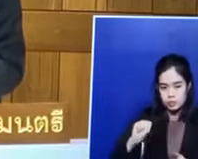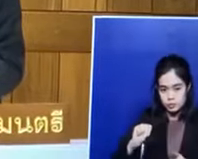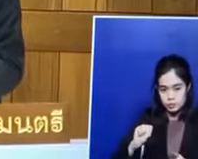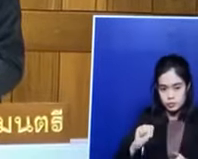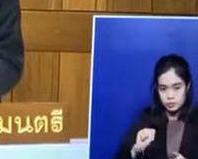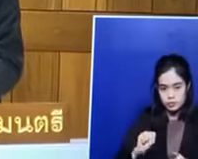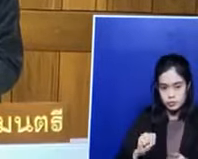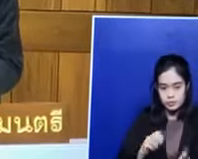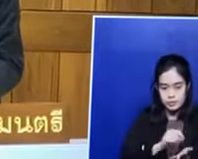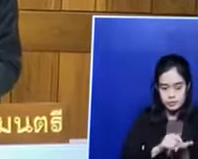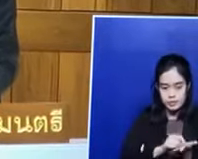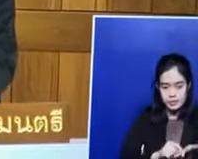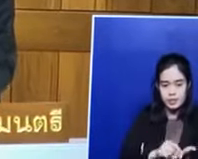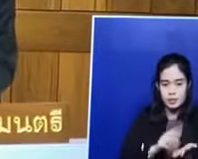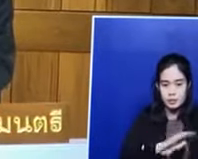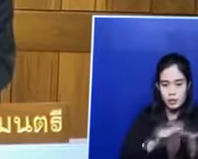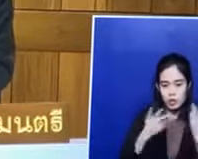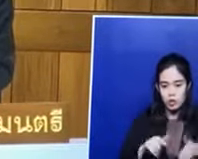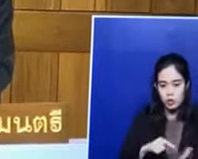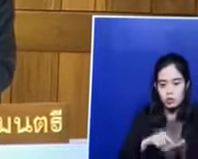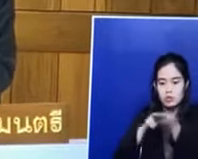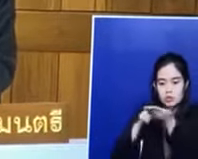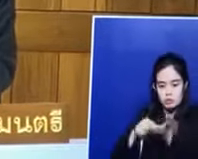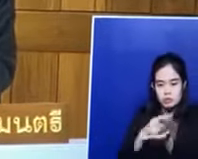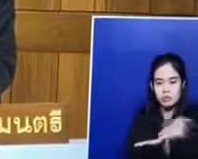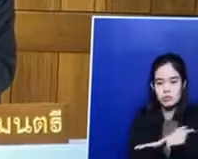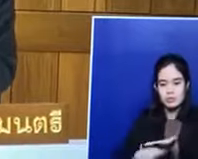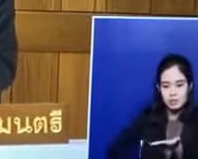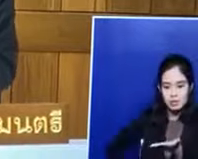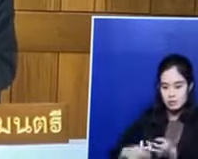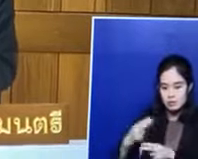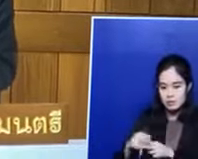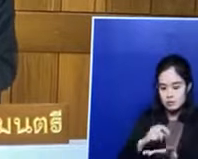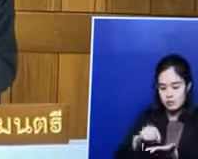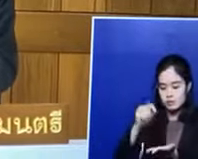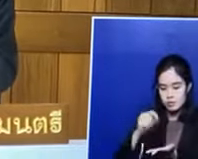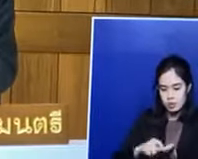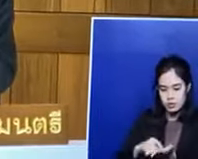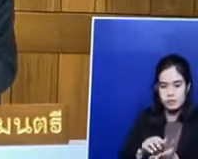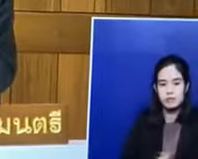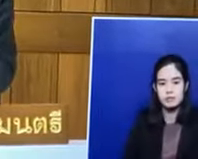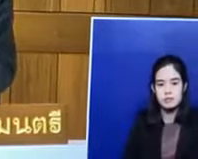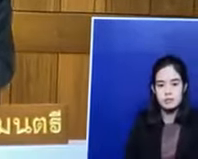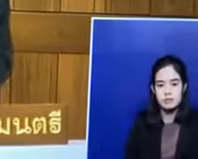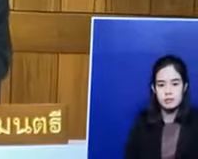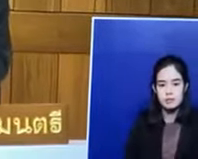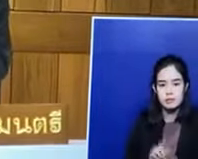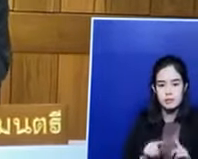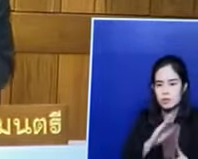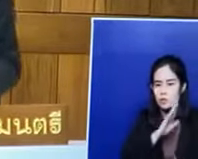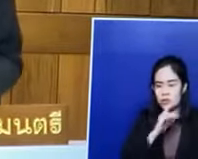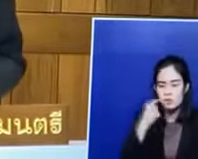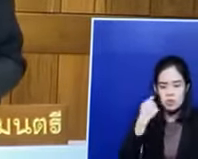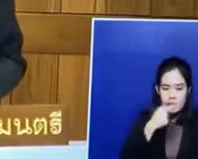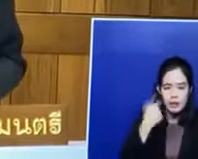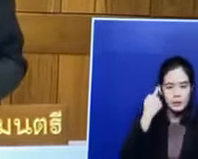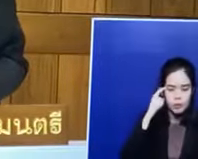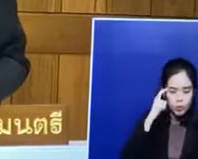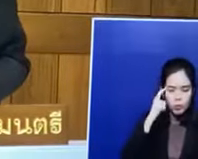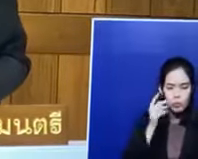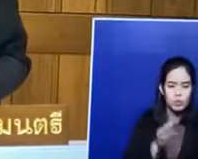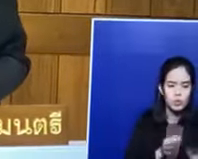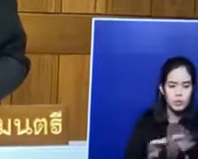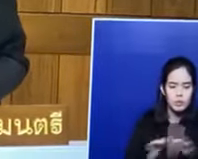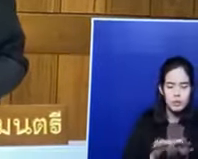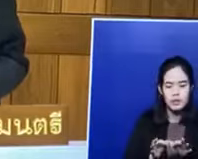ทูลหนวดถวายนะครับนี่คือการแต่งตั้งยศท่านนายพลนะถ้าท่านไม่รู้ท่านก็พูดของท่านไปเรื่อยนะมันมีขั้นตอนของท่